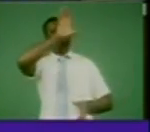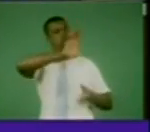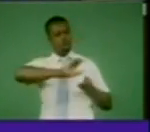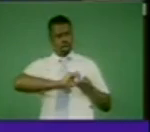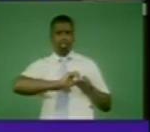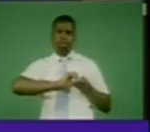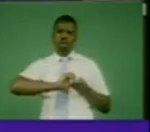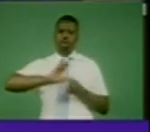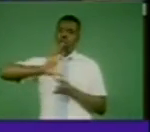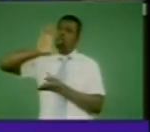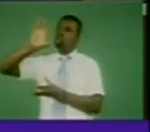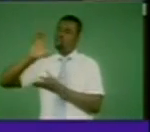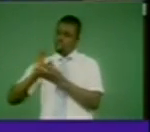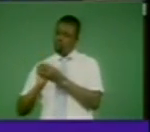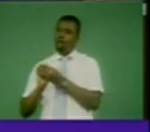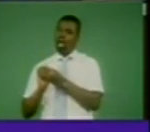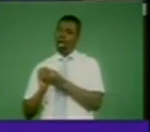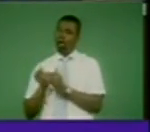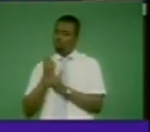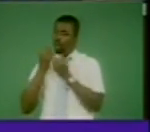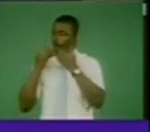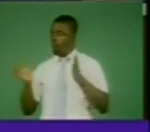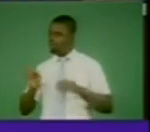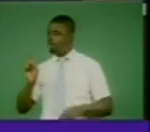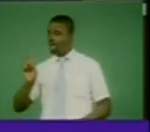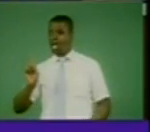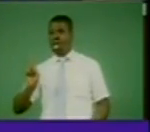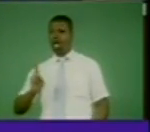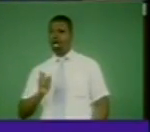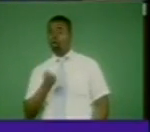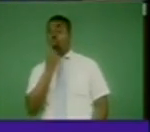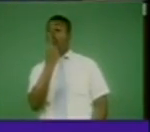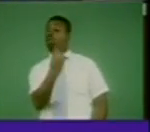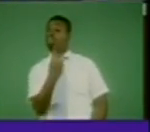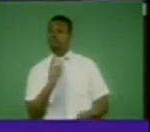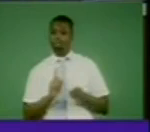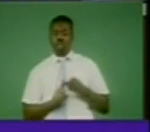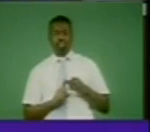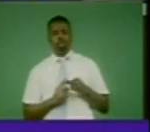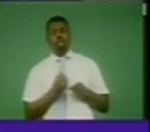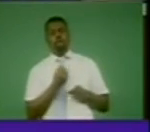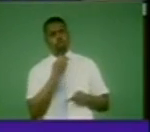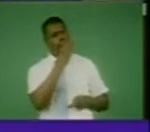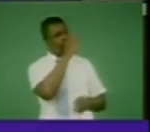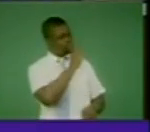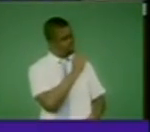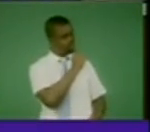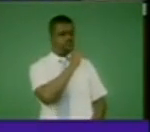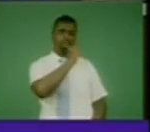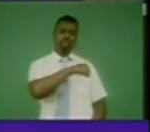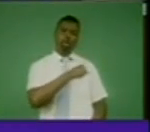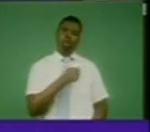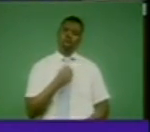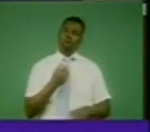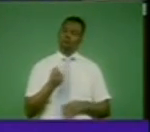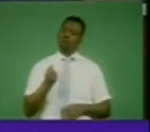Jumla ya kura za wazi hapana ni kura moja na ibara zote. Jumla ya kura za siri ndio ni kura 30 kwenye